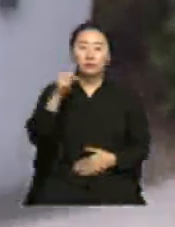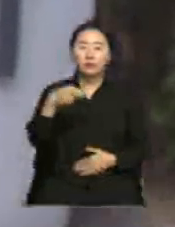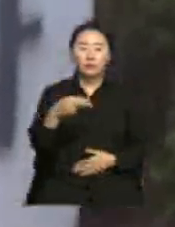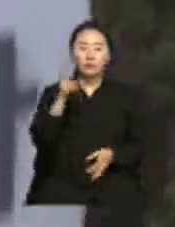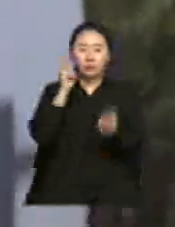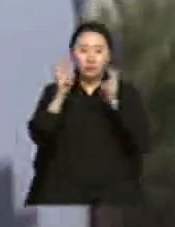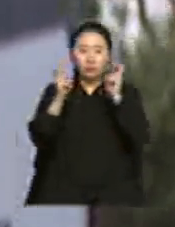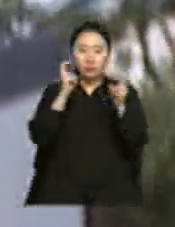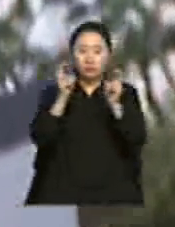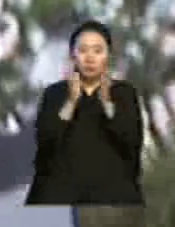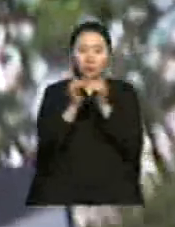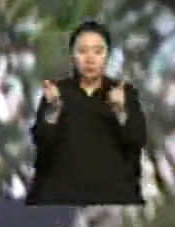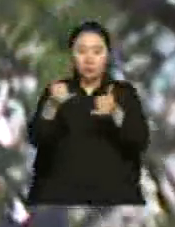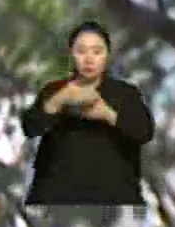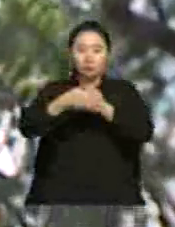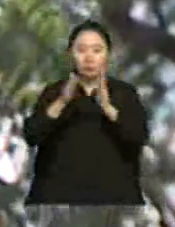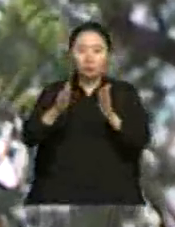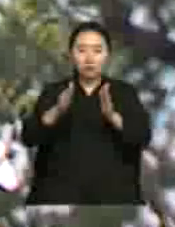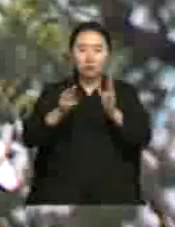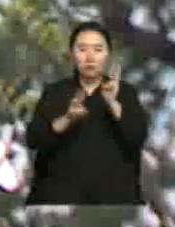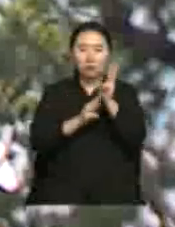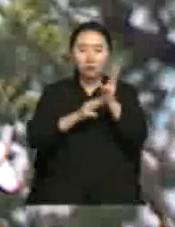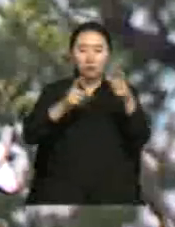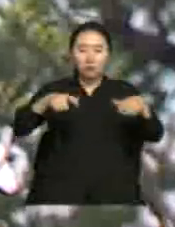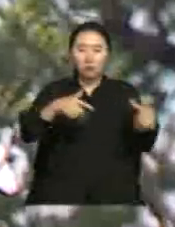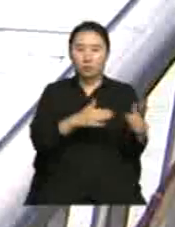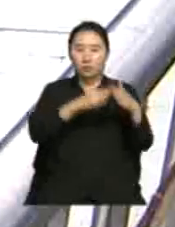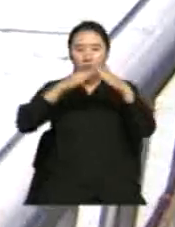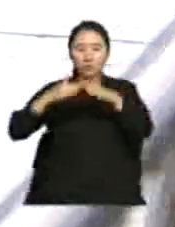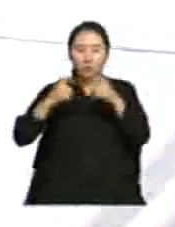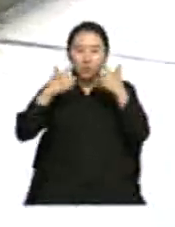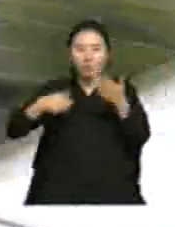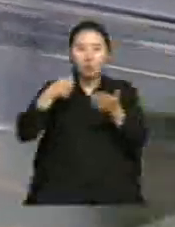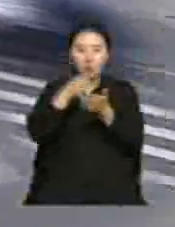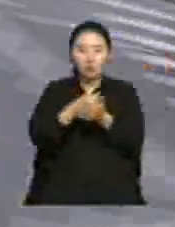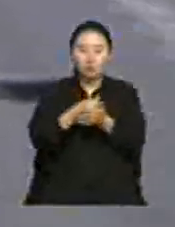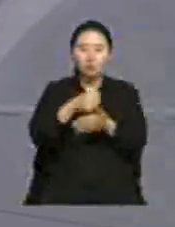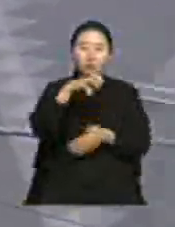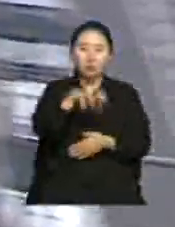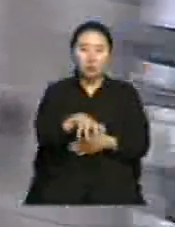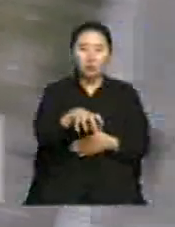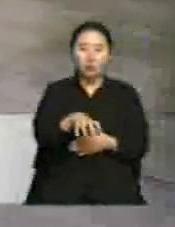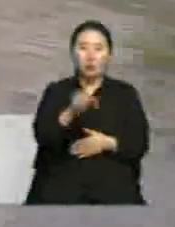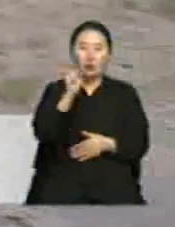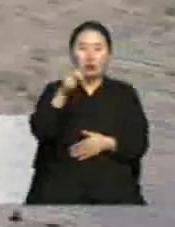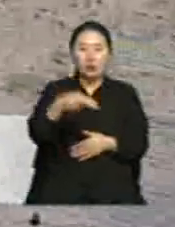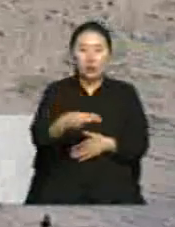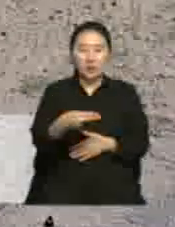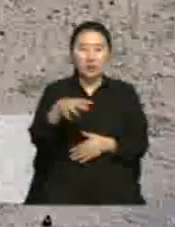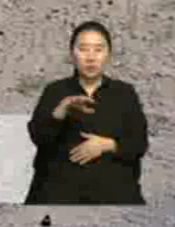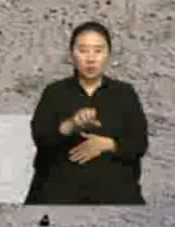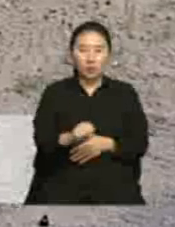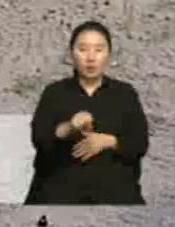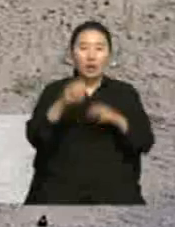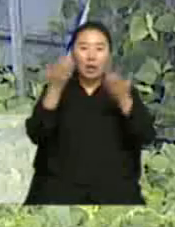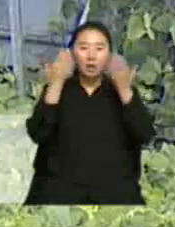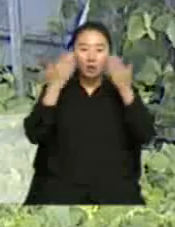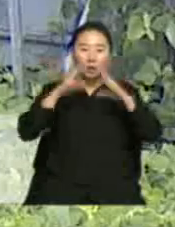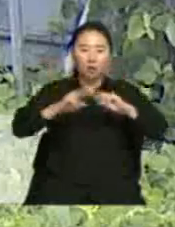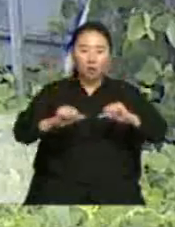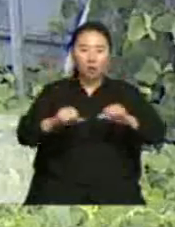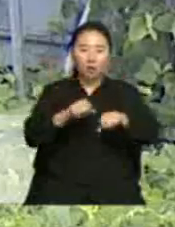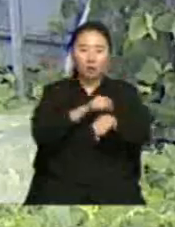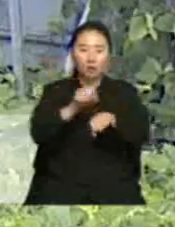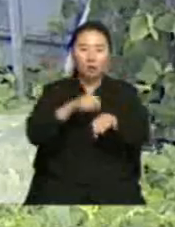SH공사 본사의 중랑구 신내동 이전이 확정됐습니다. 이전 부지는 신내동 318번지 SH공사 소유의 학교 부지로